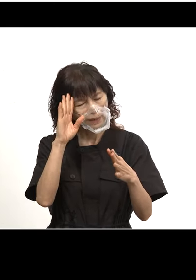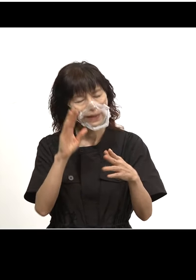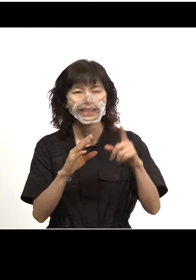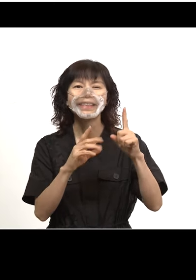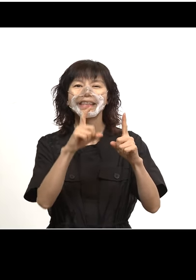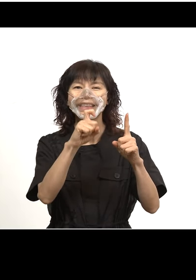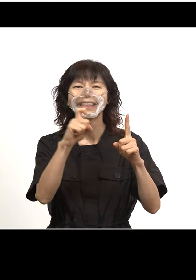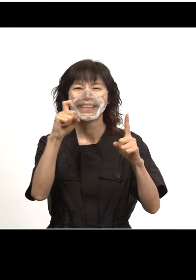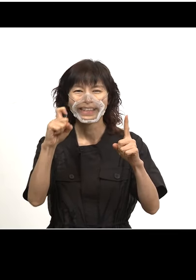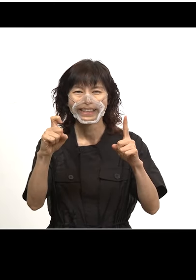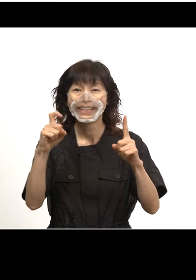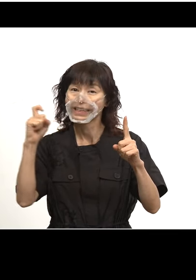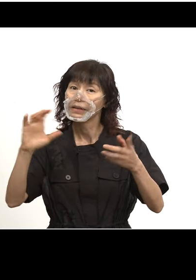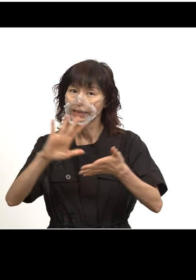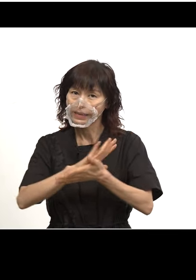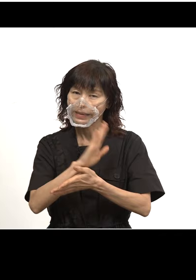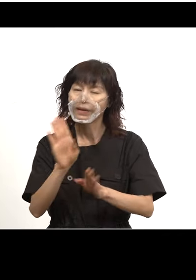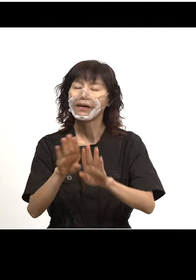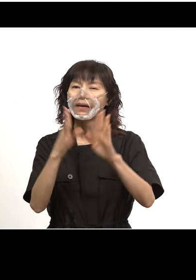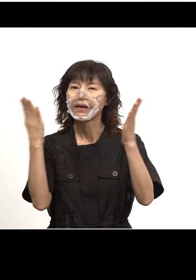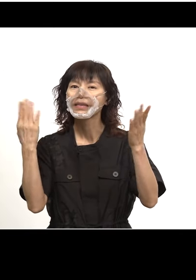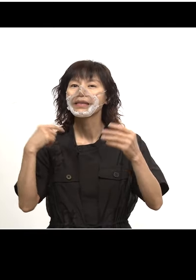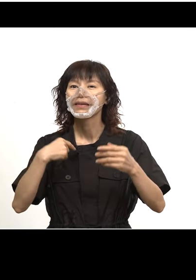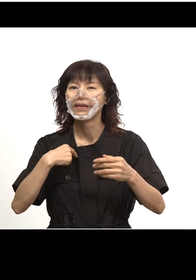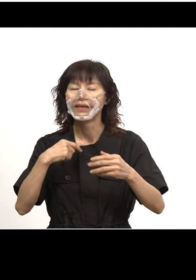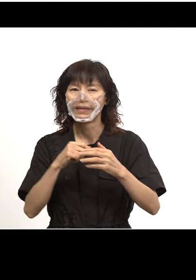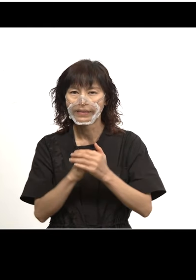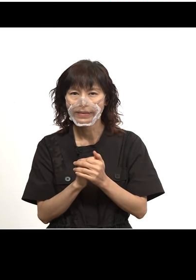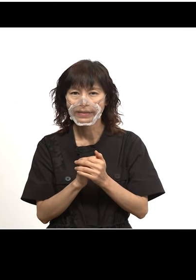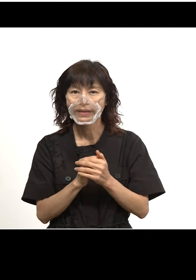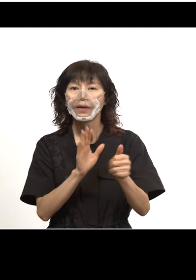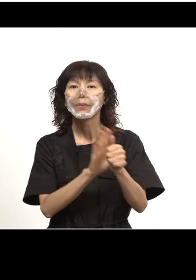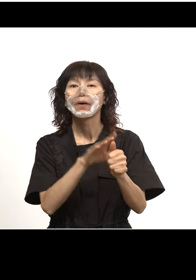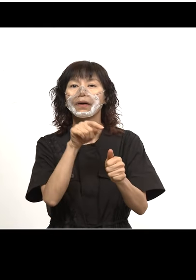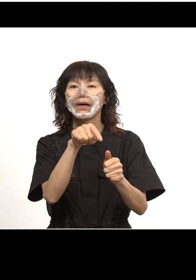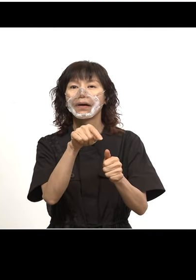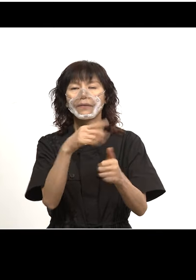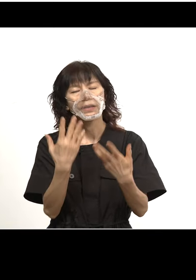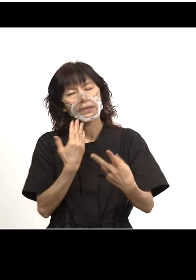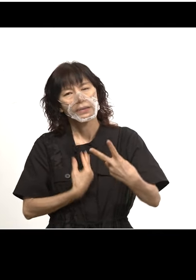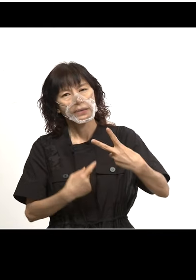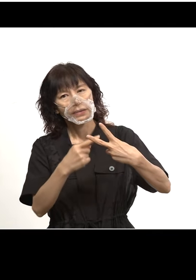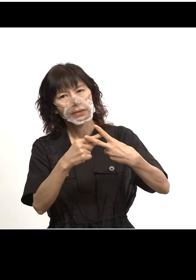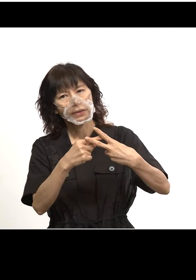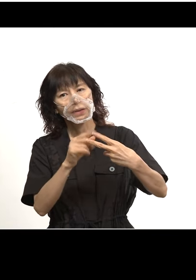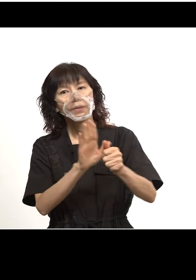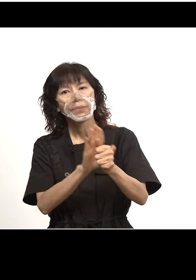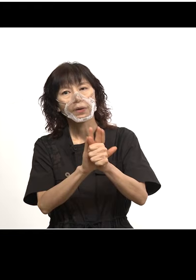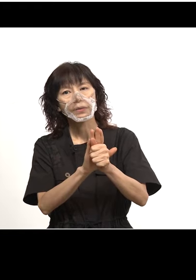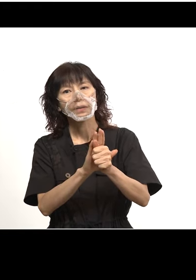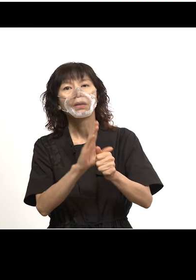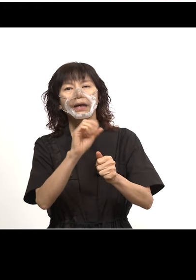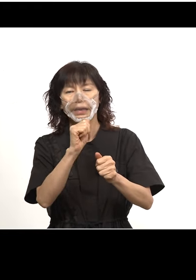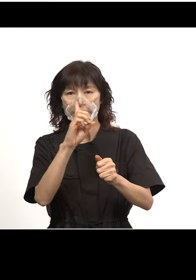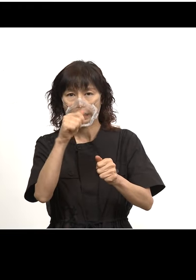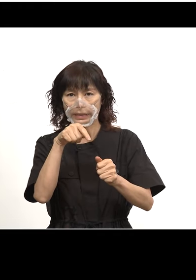係1999年度咧開始咧，我就已經幫手或者我以義工嘅身份咧去服侍呢一個機構香